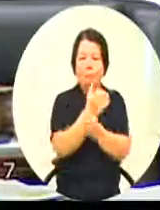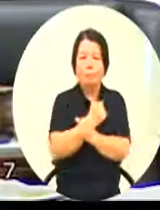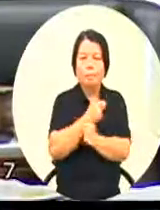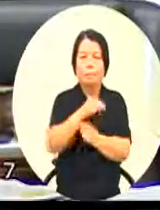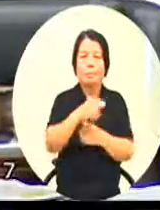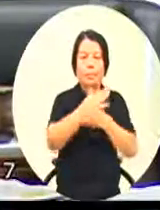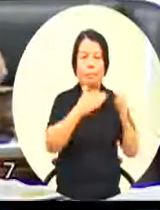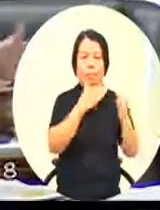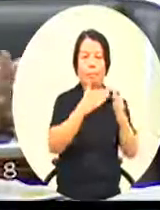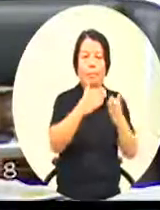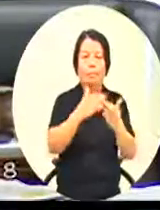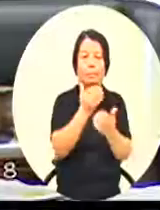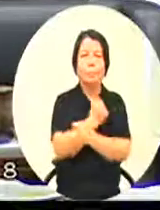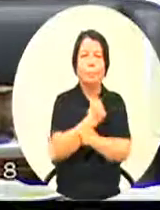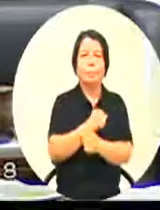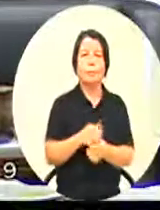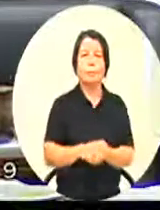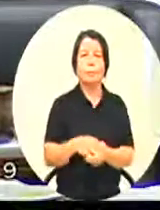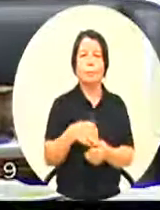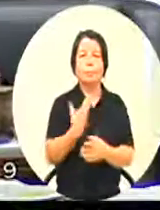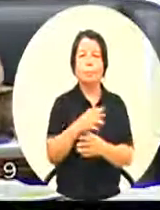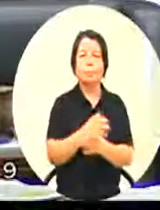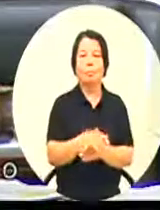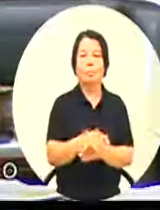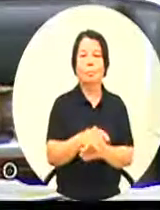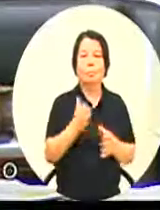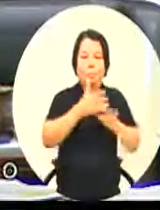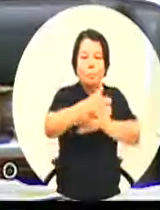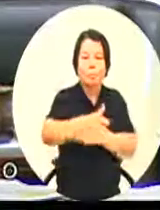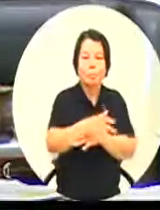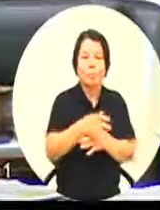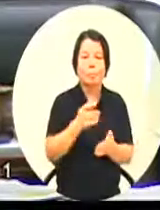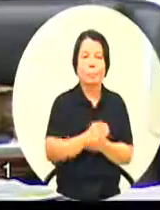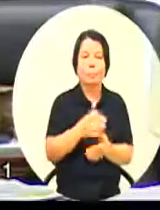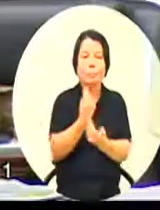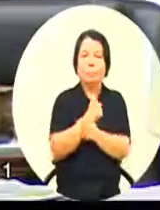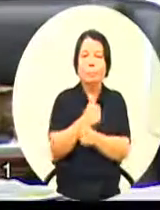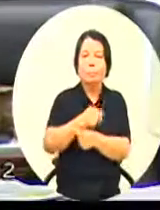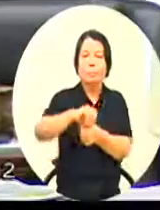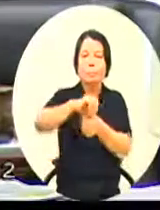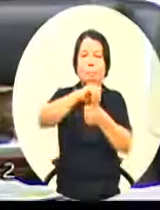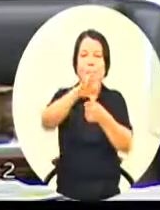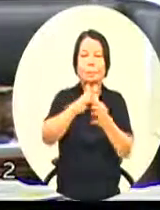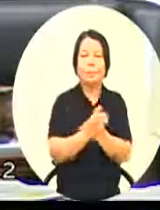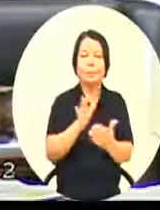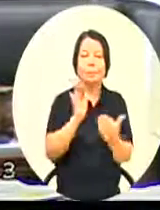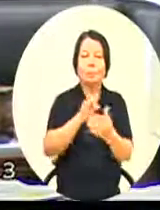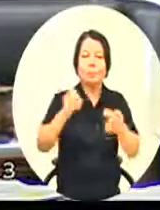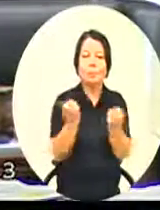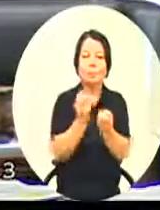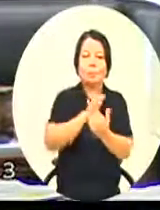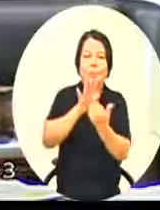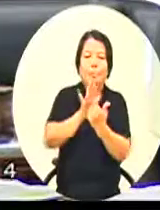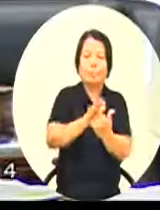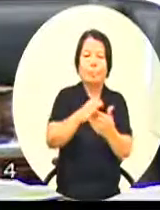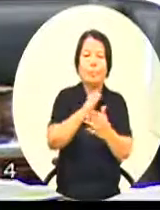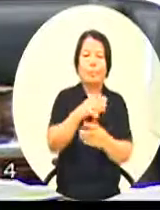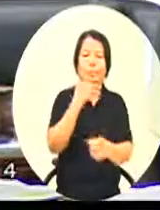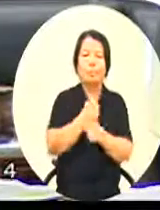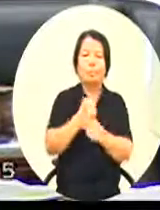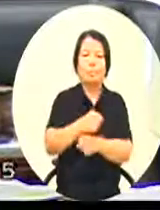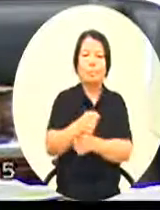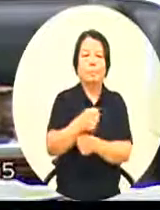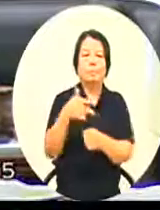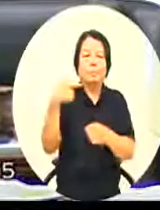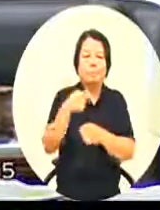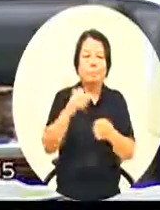校要注意，不要再让灾害，因为我们经过一次一次的经验哦，可能在防灾方面会越做越好哦。希望你可以